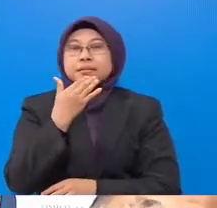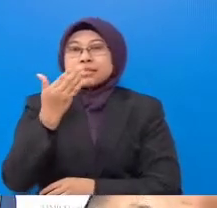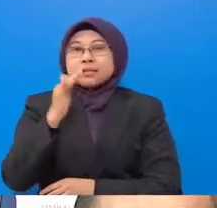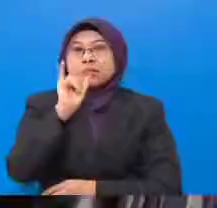Makasih ya